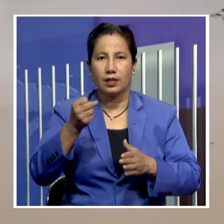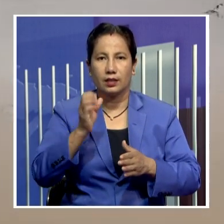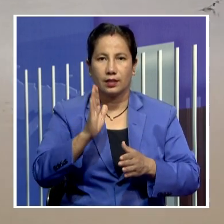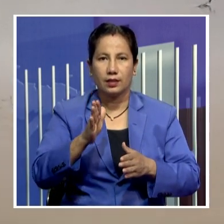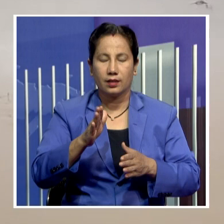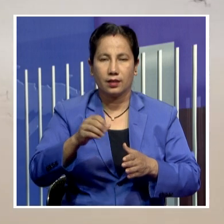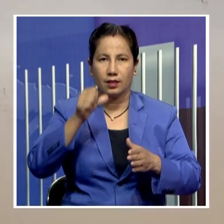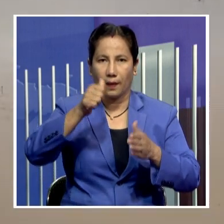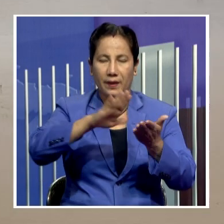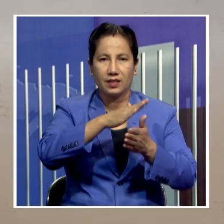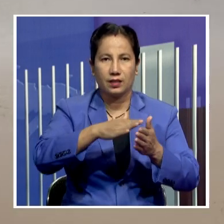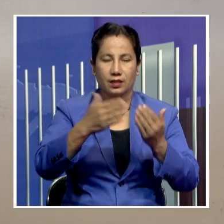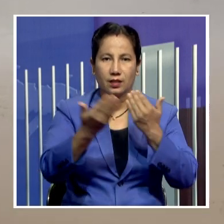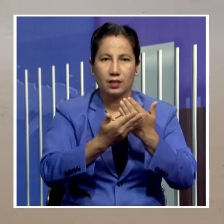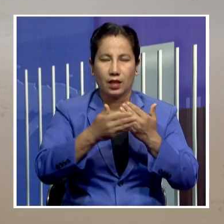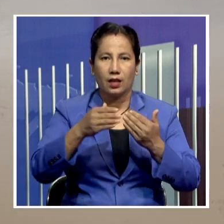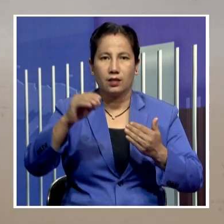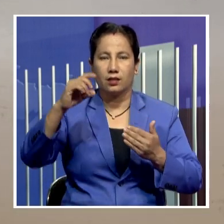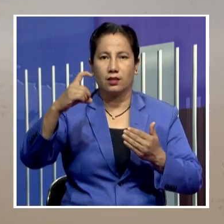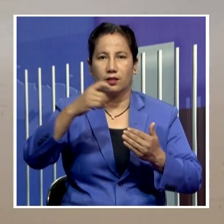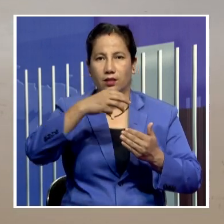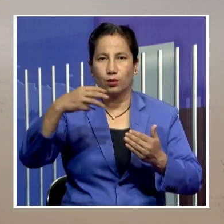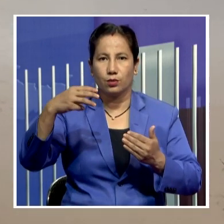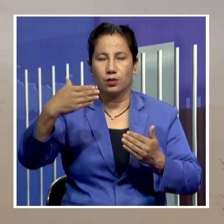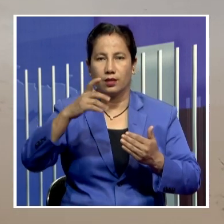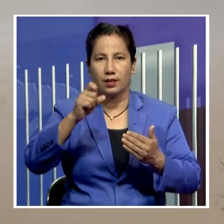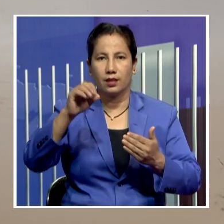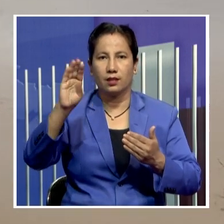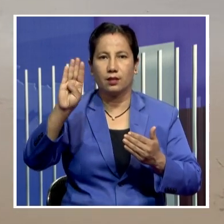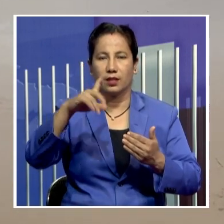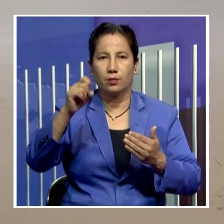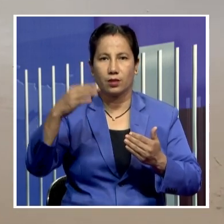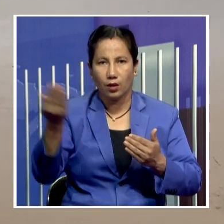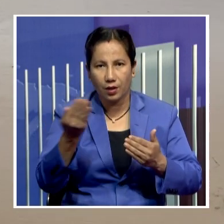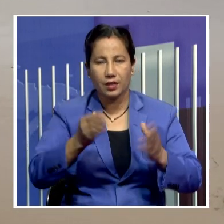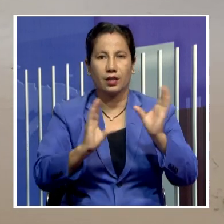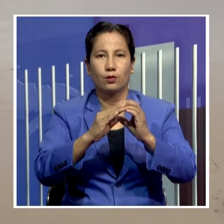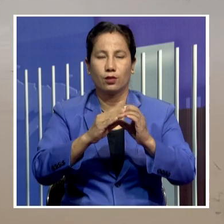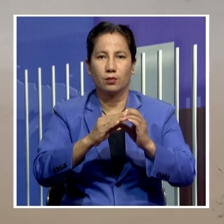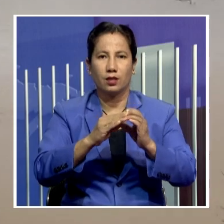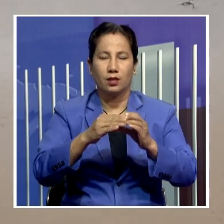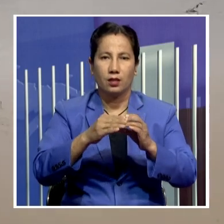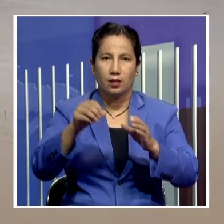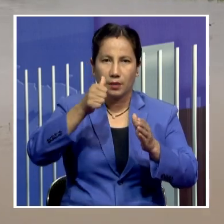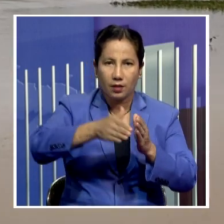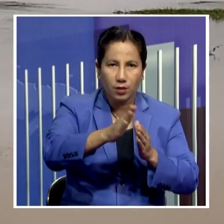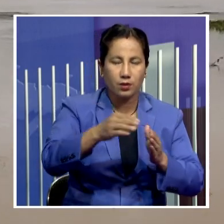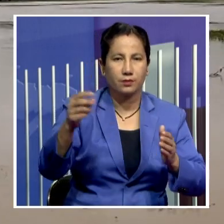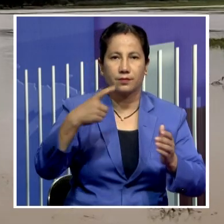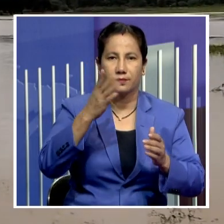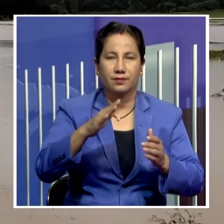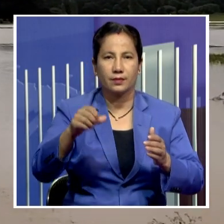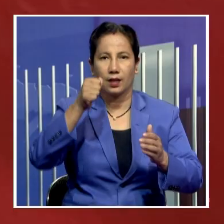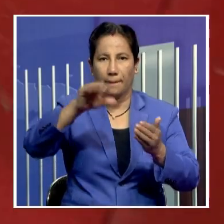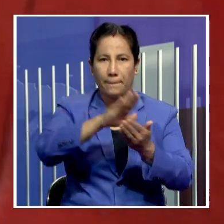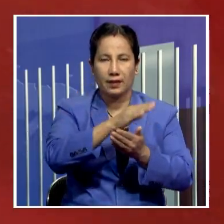बास्तोलाले बाढीसँगै कटानले गुलरियाको प्रयागपुर, बालापुर र हरियाली टोलमा कटान भइरहेको बताउनु भएको छ। यसैबीच